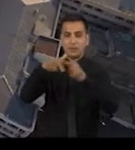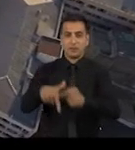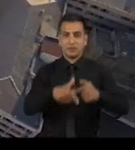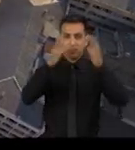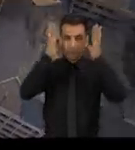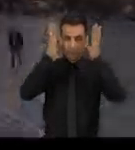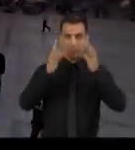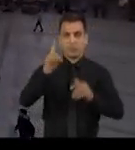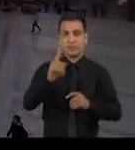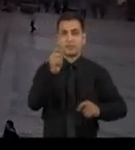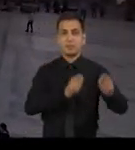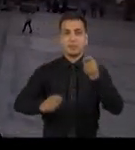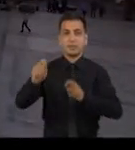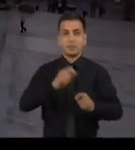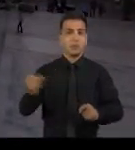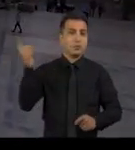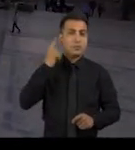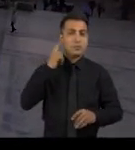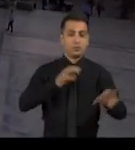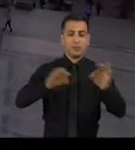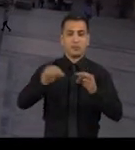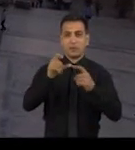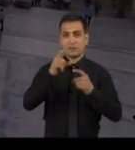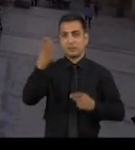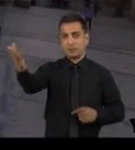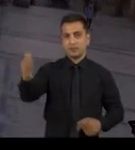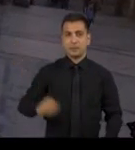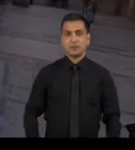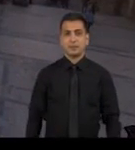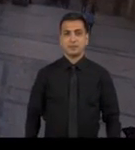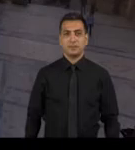Fevziye Camii'nin ilk mimarı ünlü Mimar Sinan'dır.